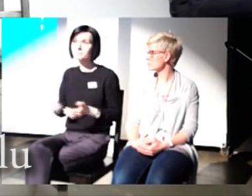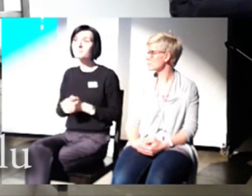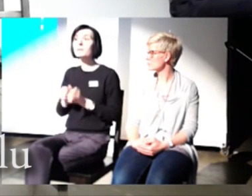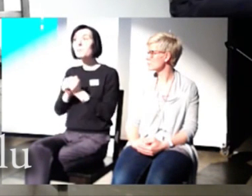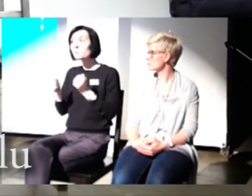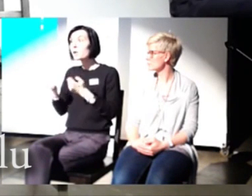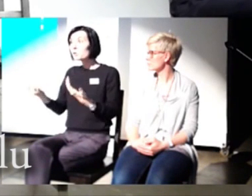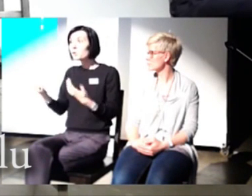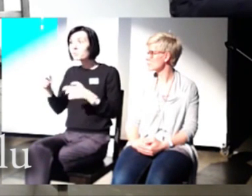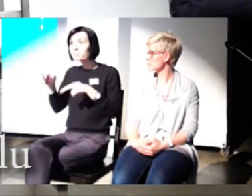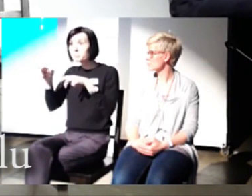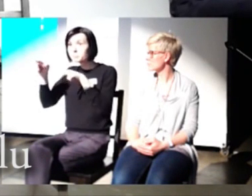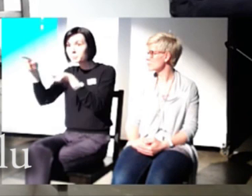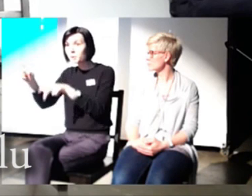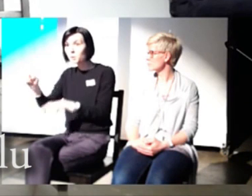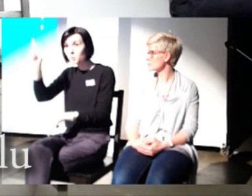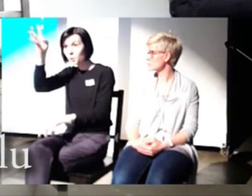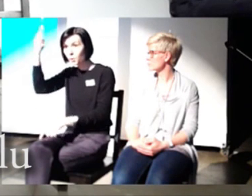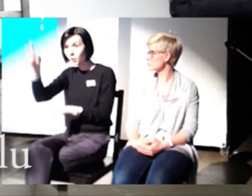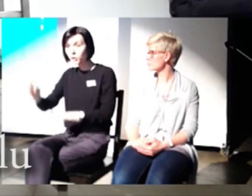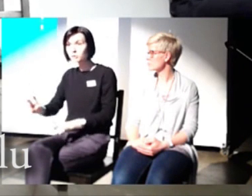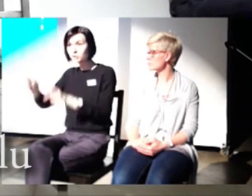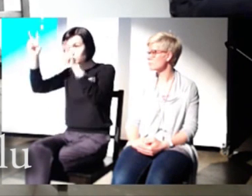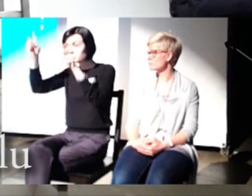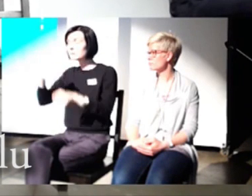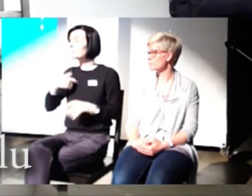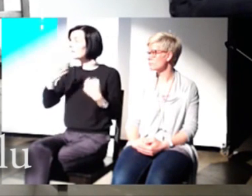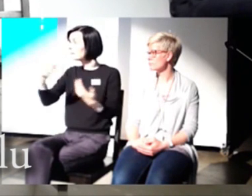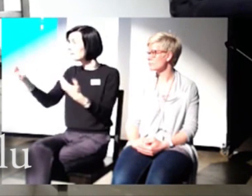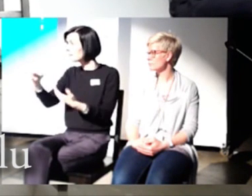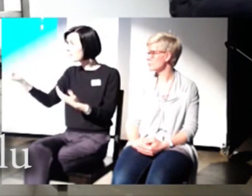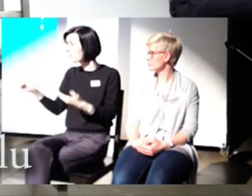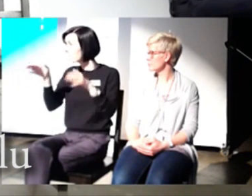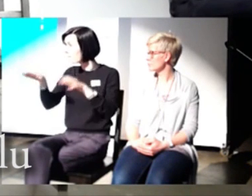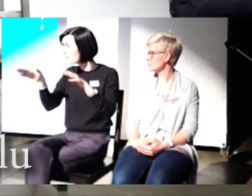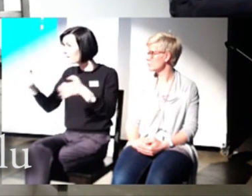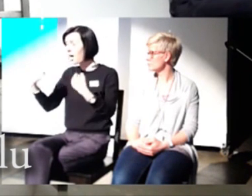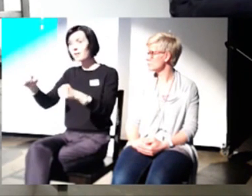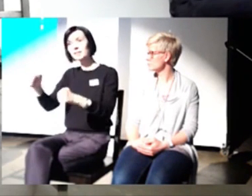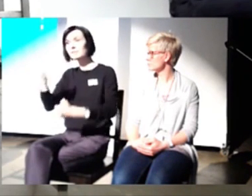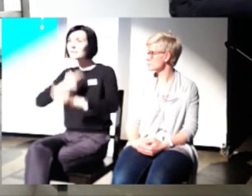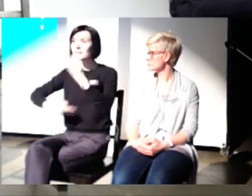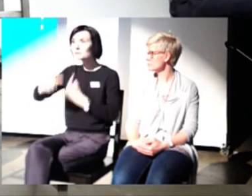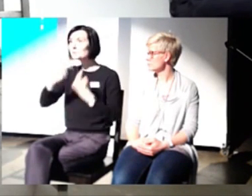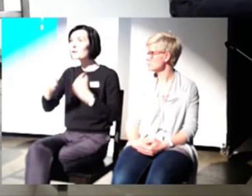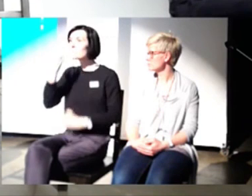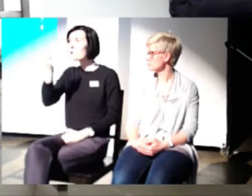hipsitäänkö tuonne ylös? Mä kiitän ihan hirveästi teitä, että olette olleet paikalla ja aktiivisia ja nähdään taas.